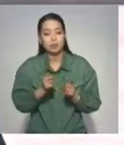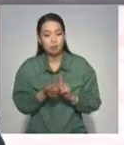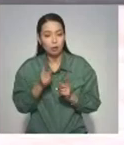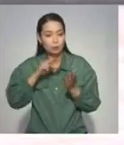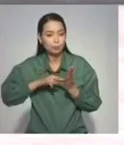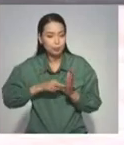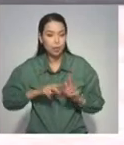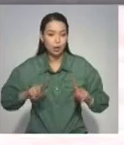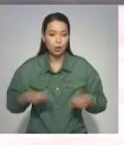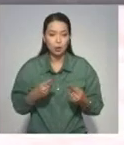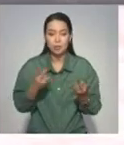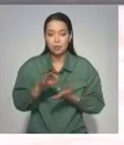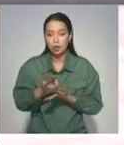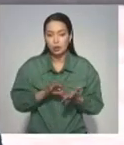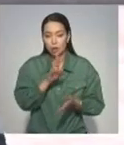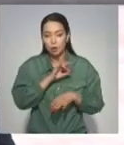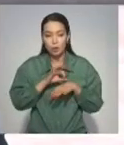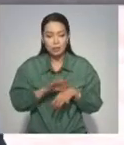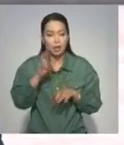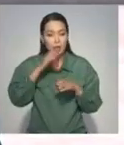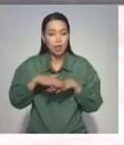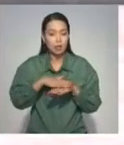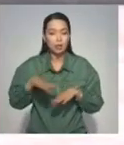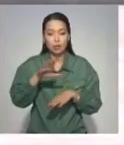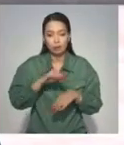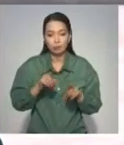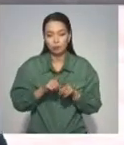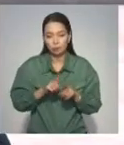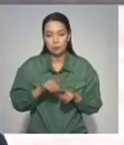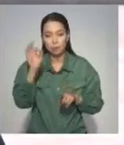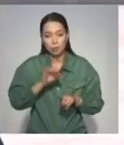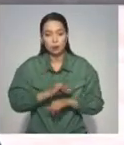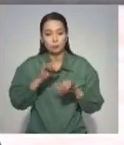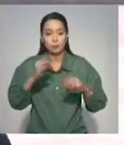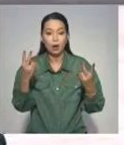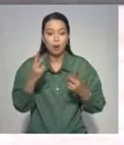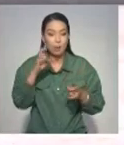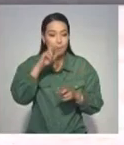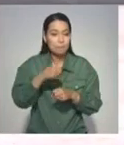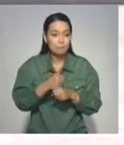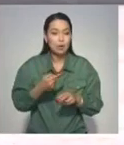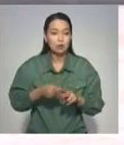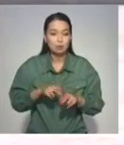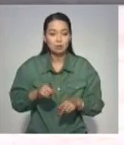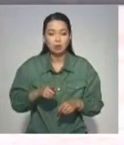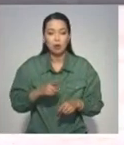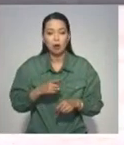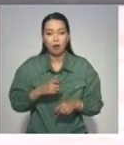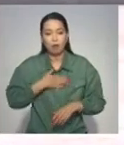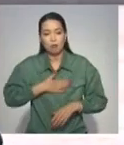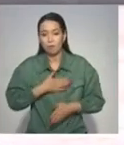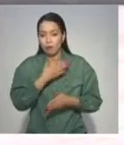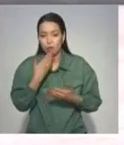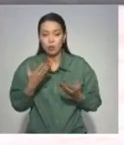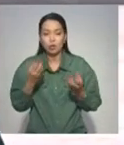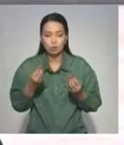шаралардың нәтижесінде ел экономикасы 3-2% көтерілді деді. Алайда мемлекет басшысы бұған мәз болып отыратын кез емес екенін атап өтіп,